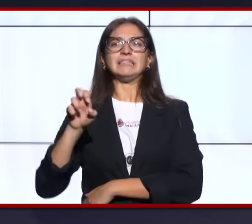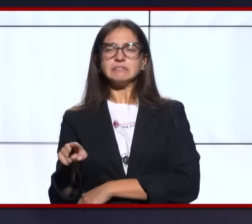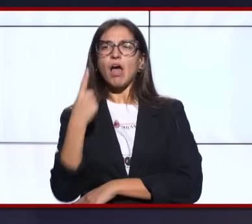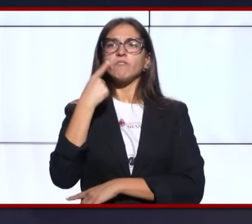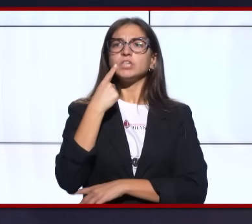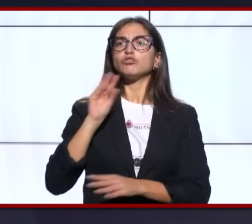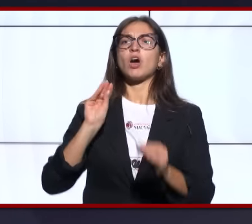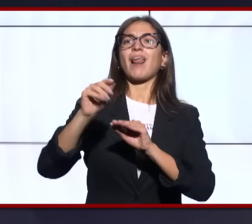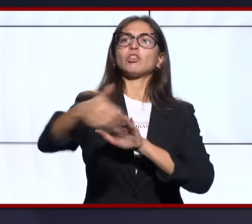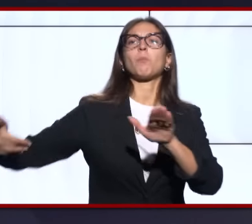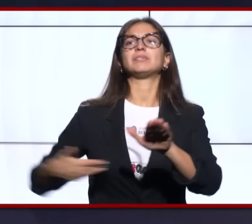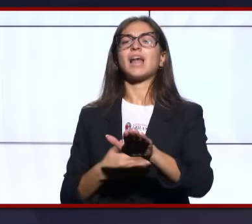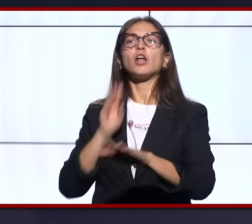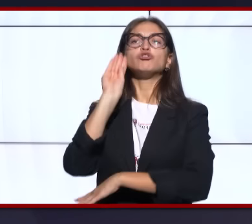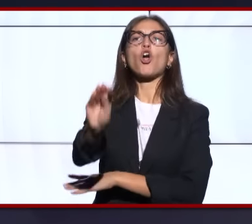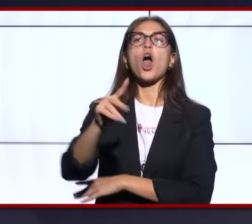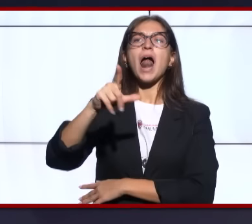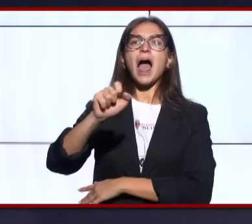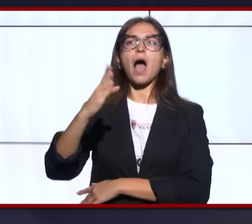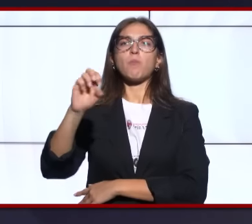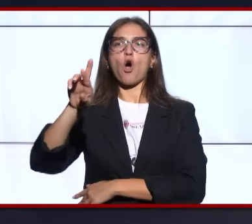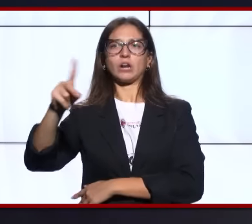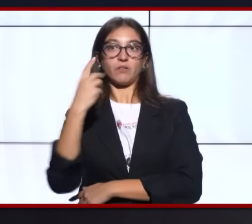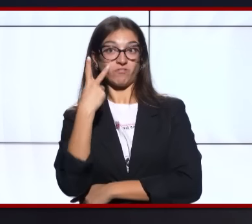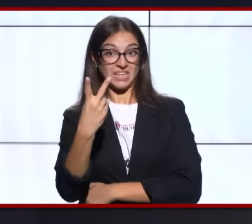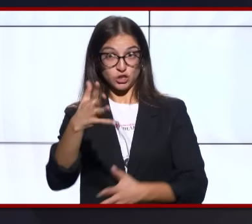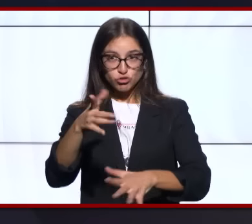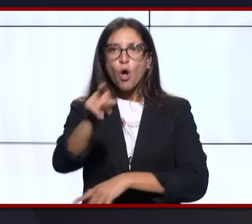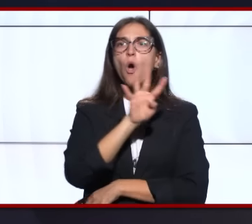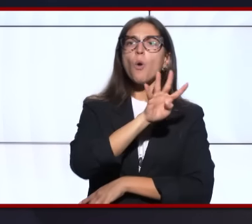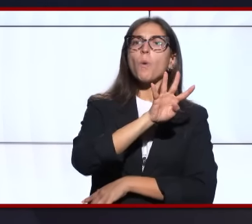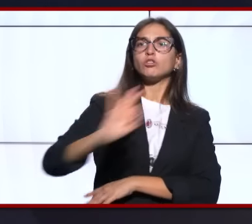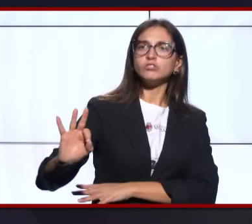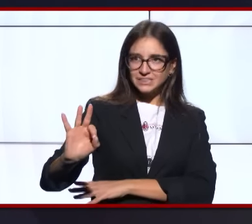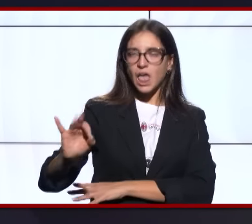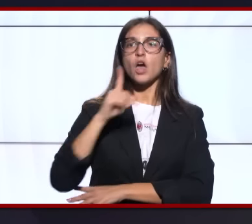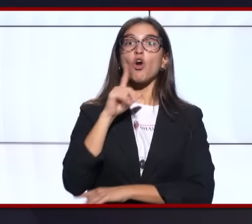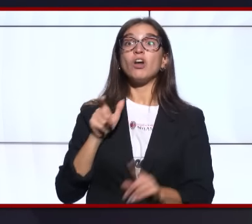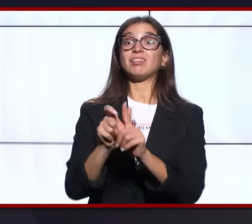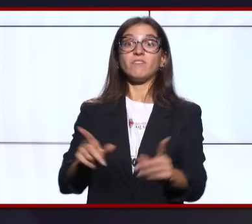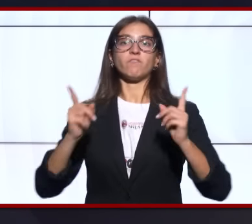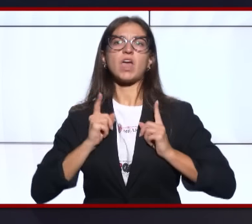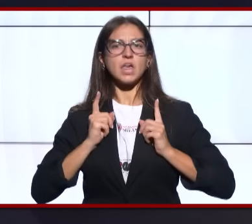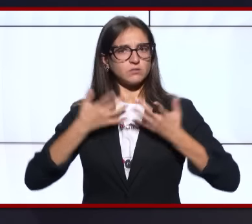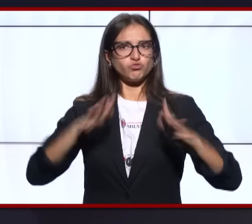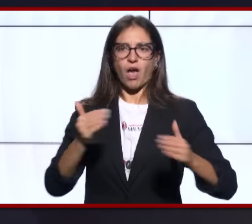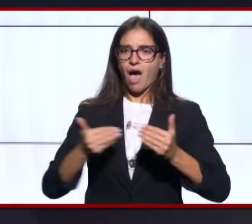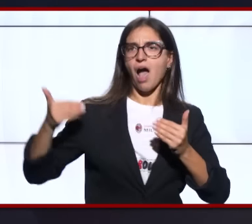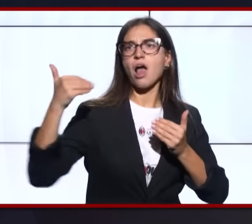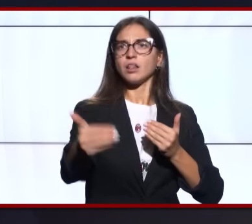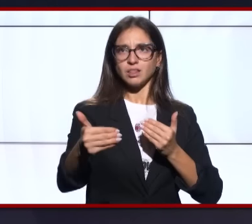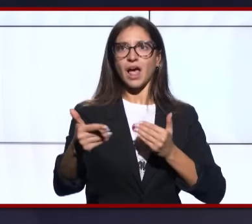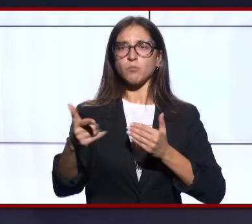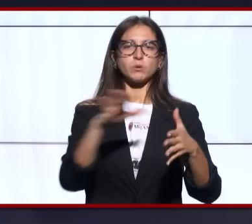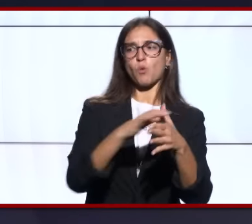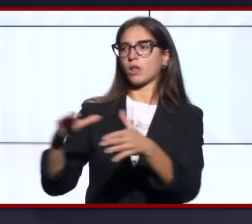e il gol di labord ehm 4-0 con la difesa molto alta di tutte e due le squadre ma